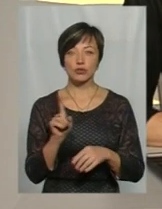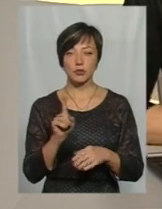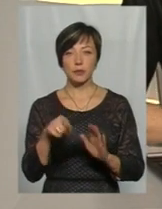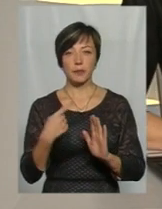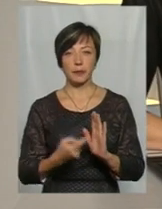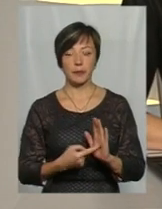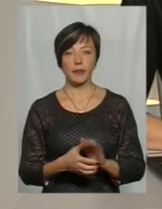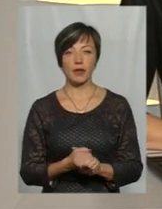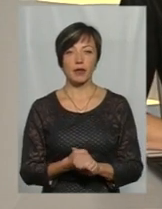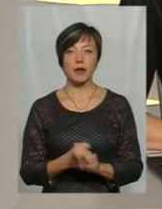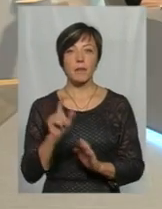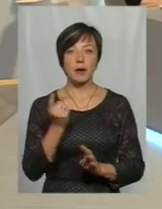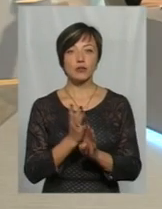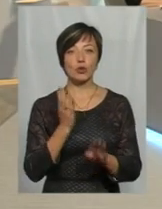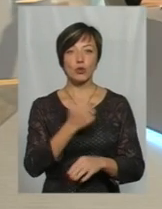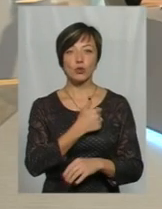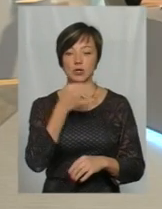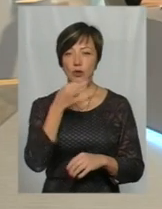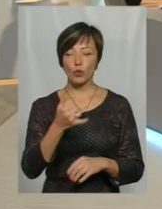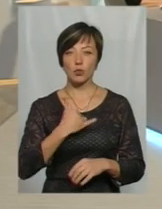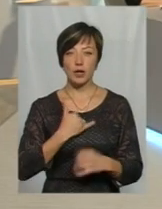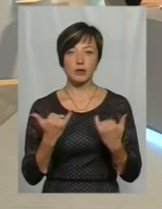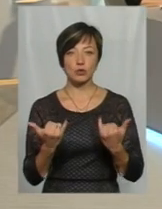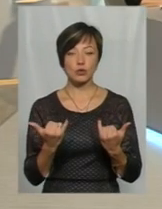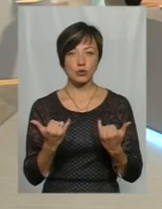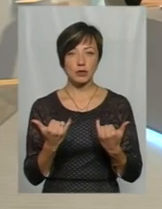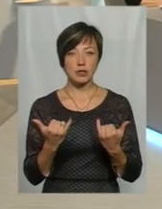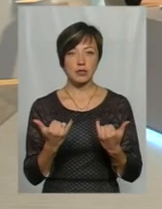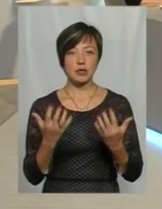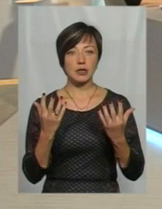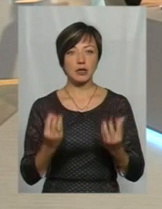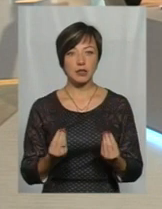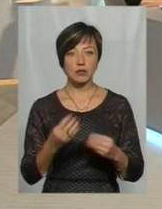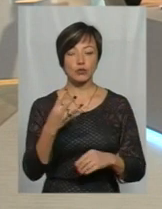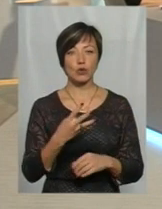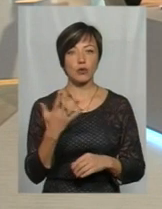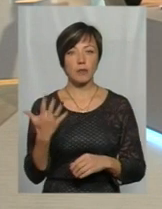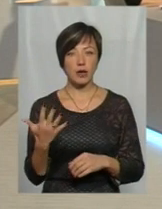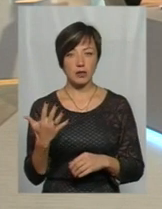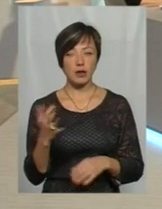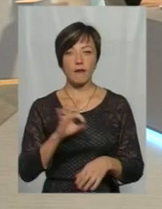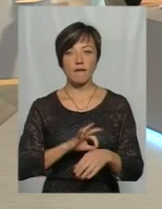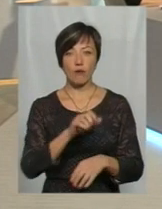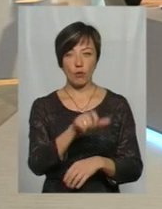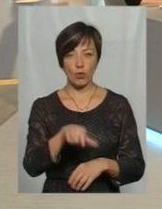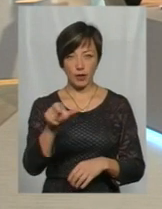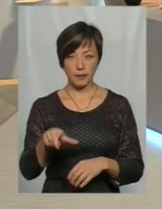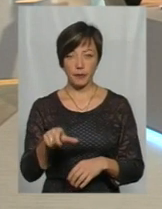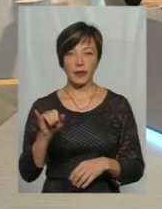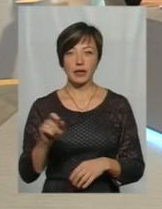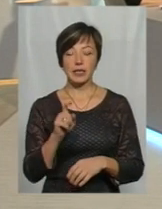хочу сказати, що у нас на сьогоднішній, на даний момент 45 хворих.